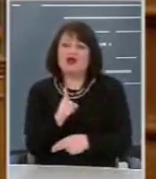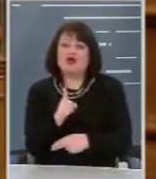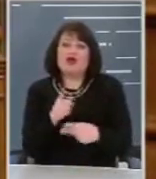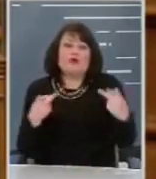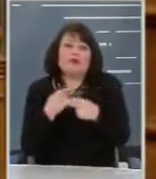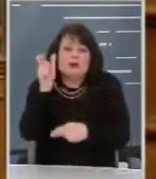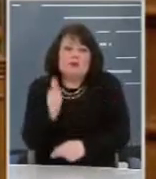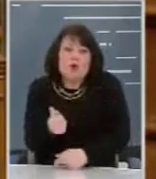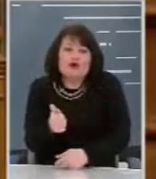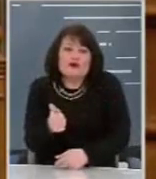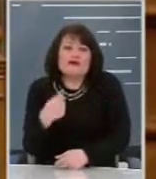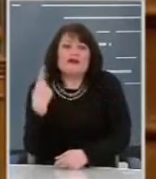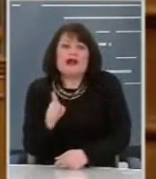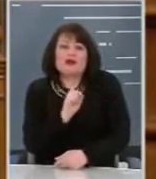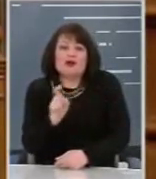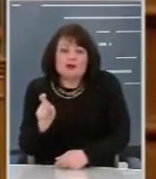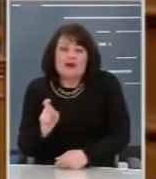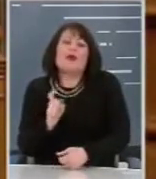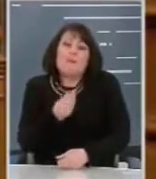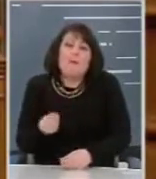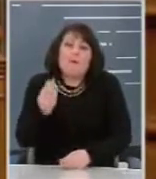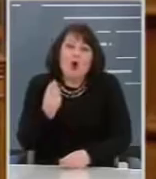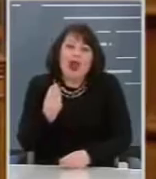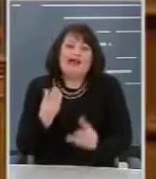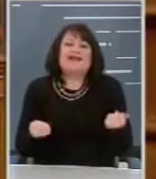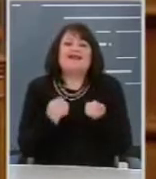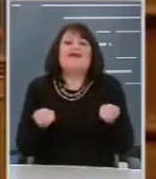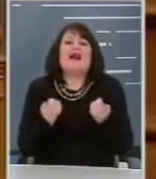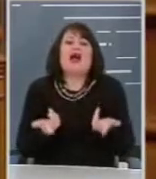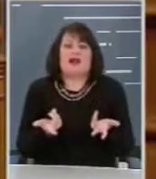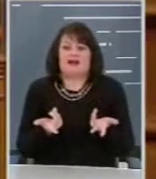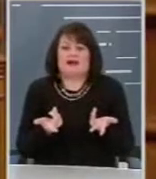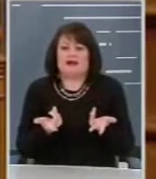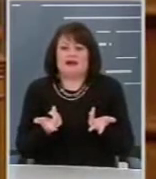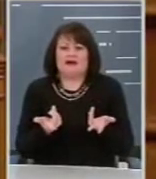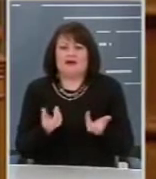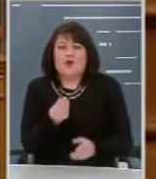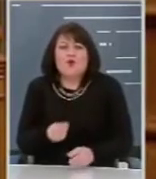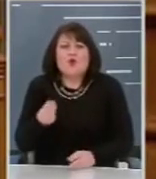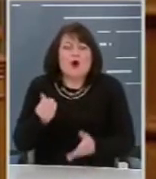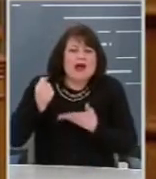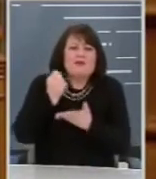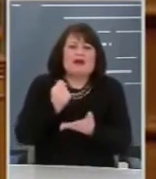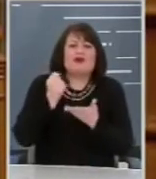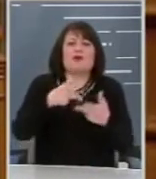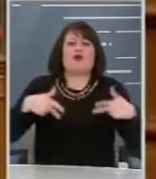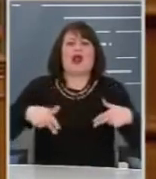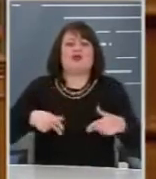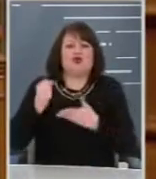εν πάση περιπτώσει και 100 να είναι πάρα πολλά. Αλλά τι τα κάνατε όλα αυτά τα χρήματα μαζί με τις υπέρογγες